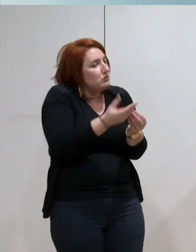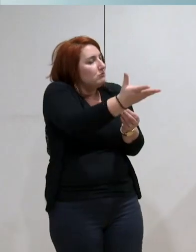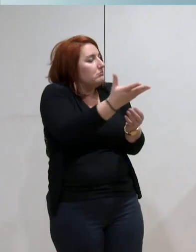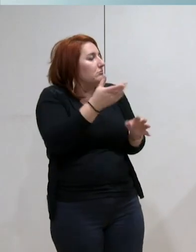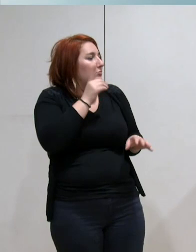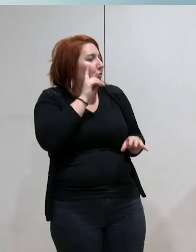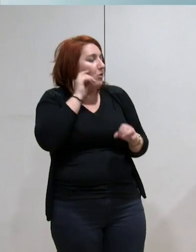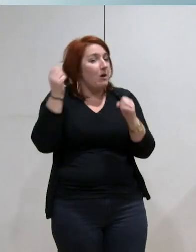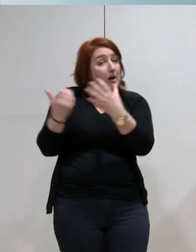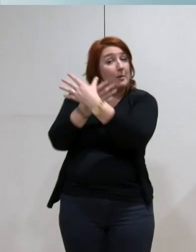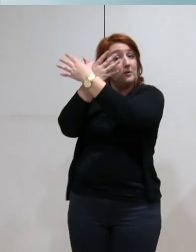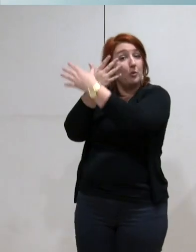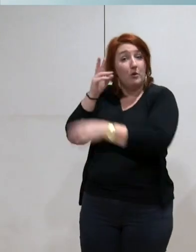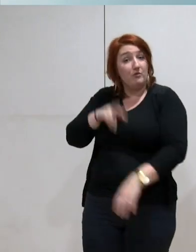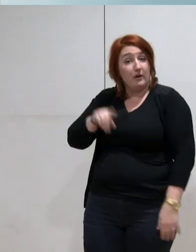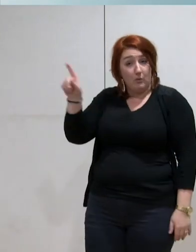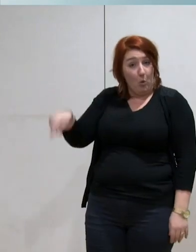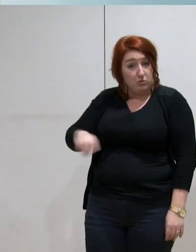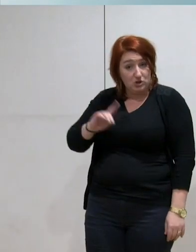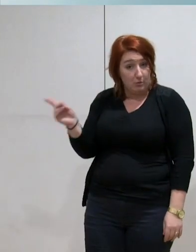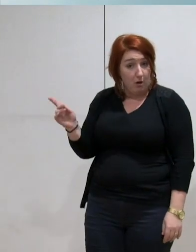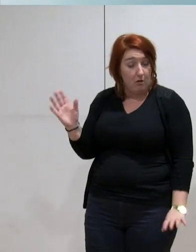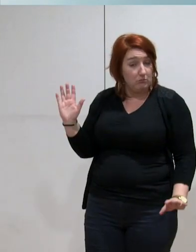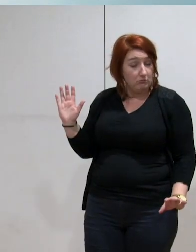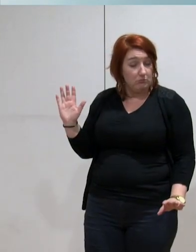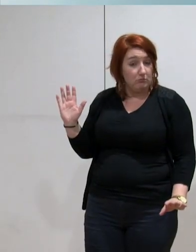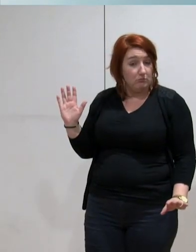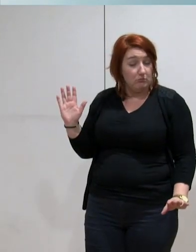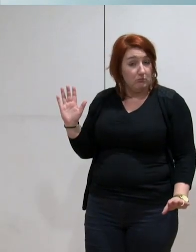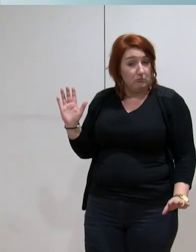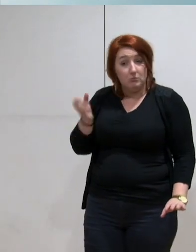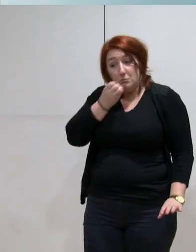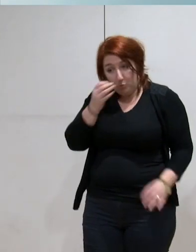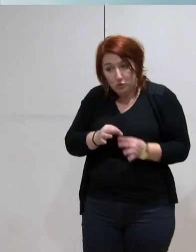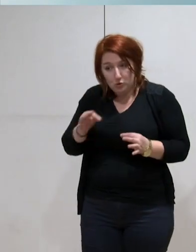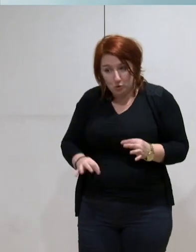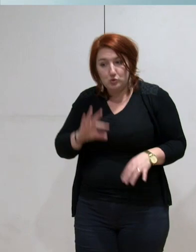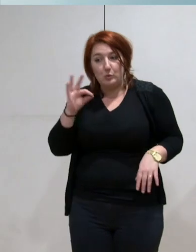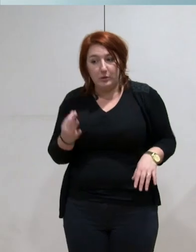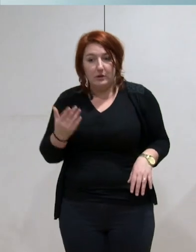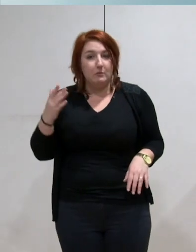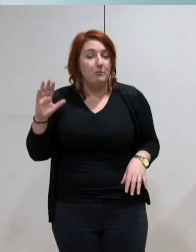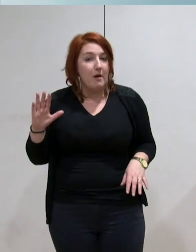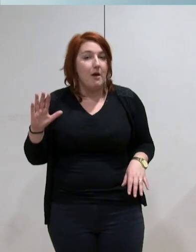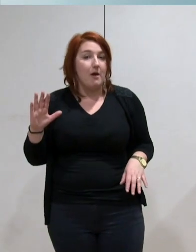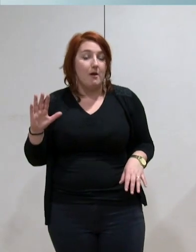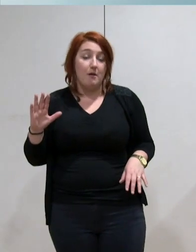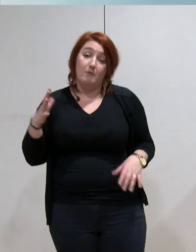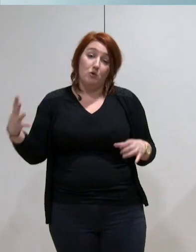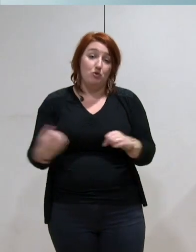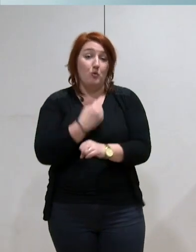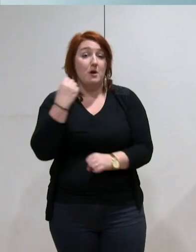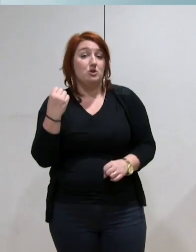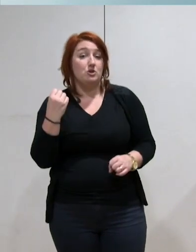métropole n'était pas obligée de faire ce qu'elle a fait là je pense que c'est une une bonne solution mais nous regrettons de ne pas